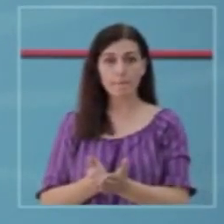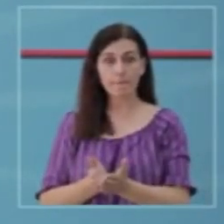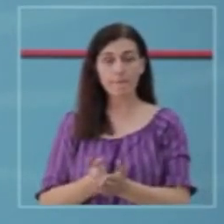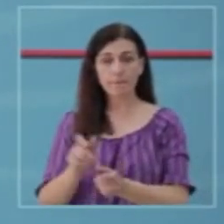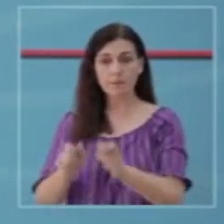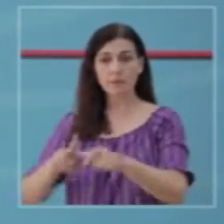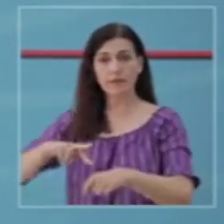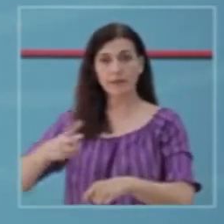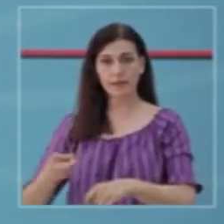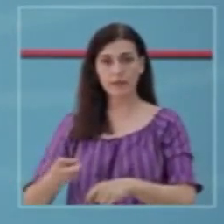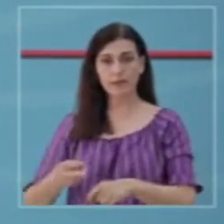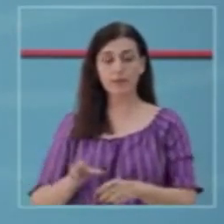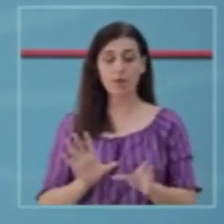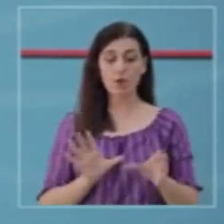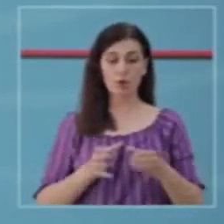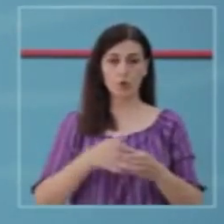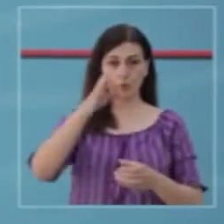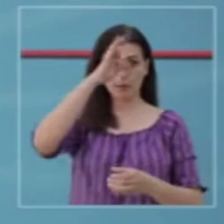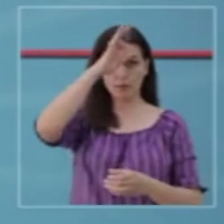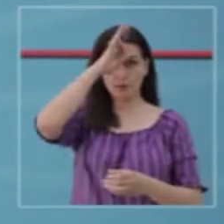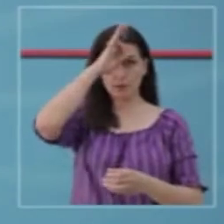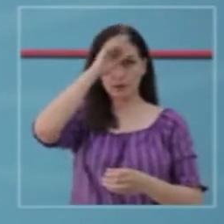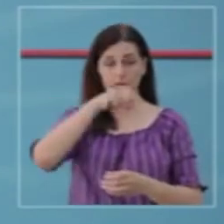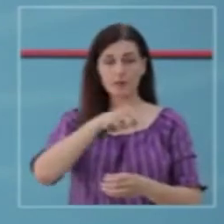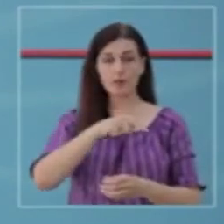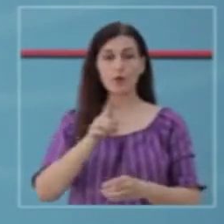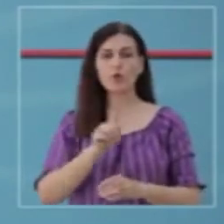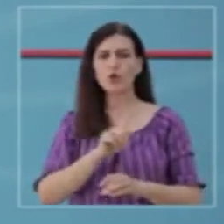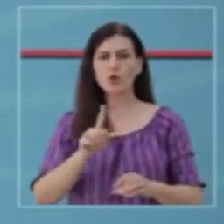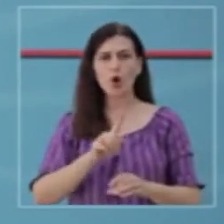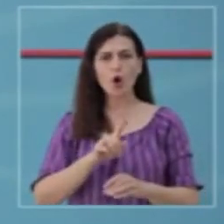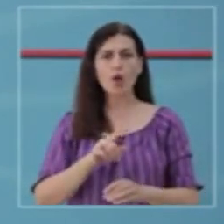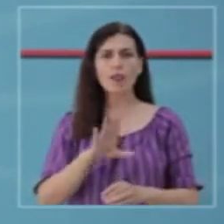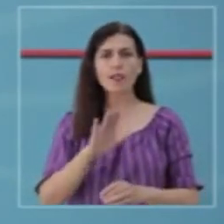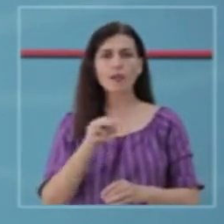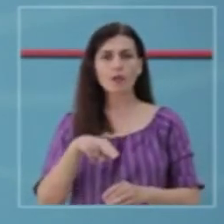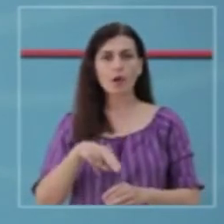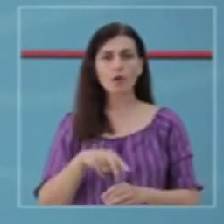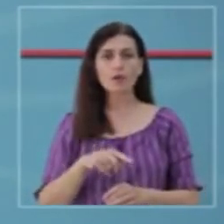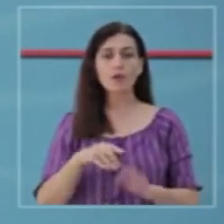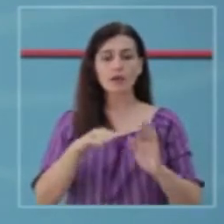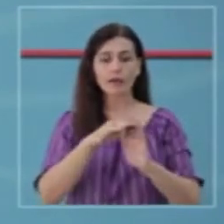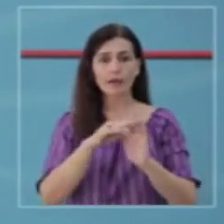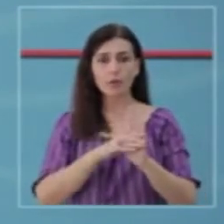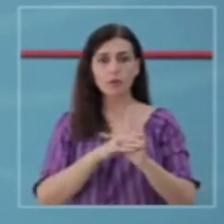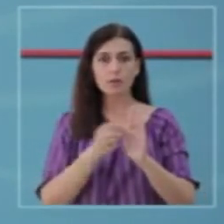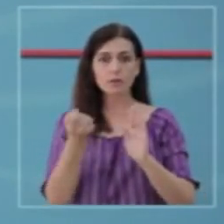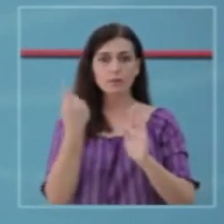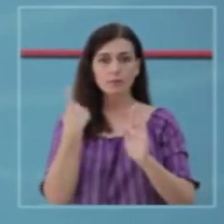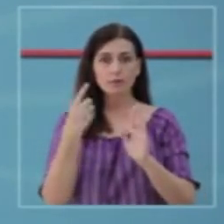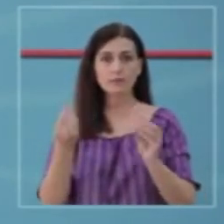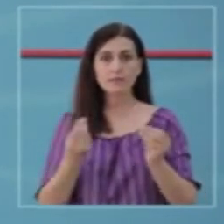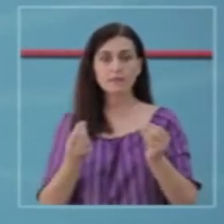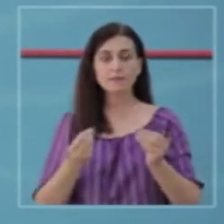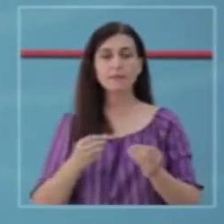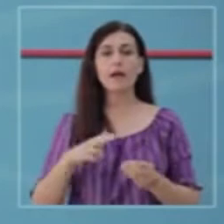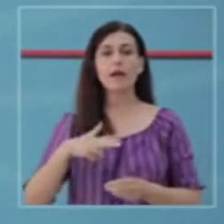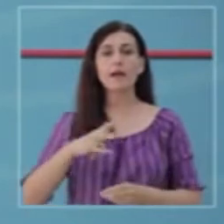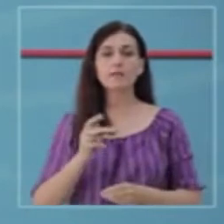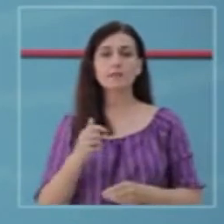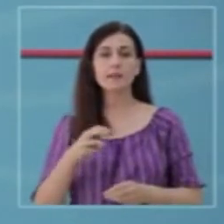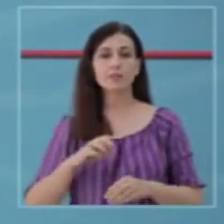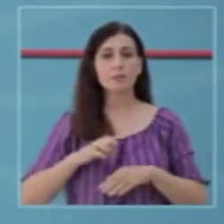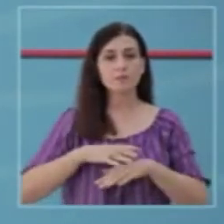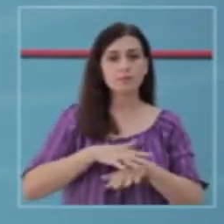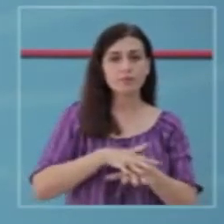Forca Anti-Covid nuk do toleroj shkelje të rregullave të sigurisë duke konsideruar rrezik për shëndetin e